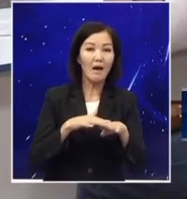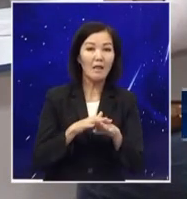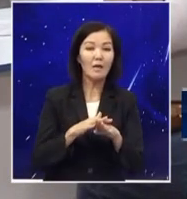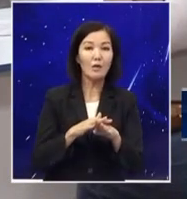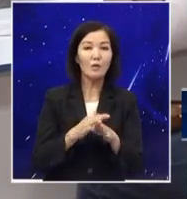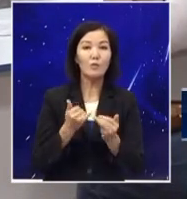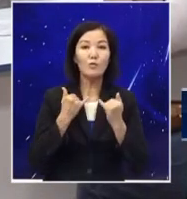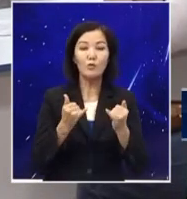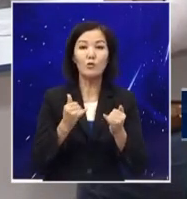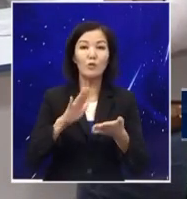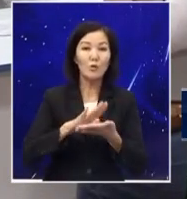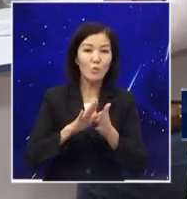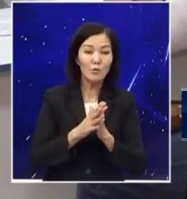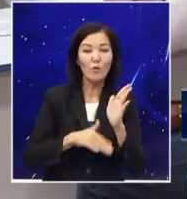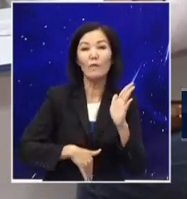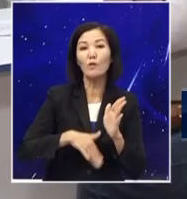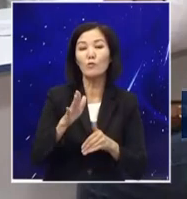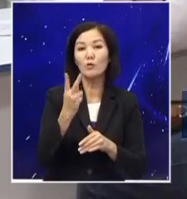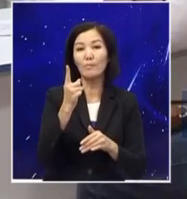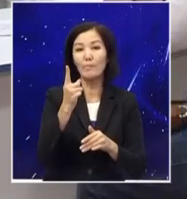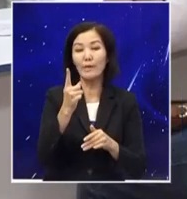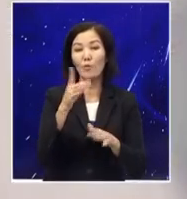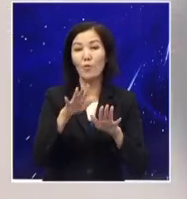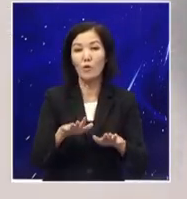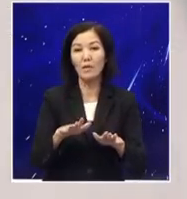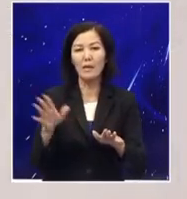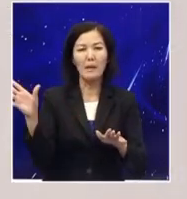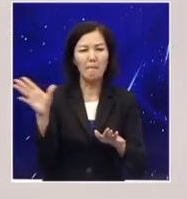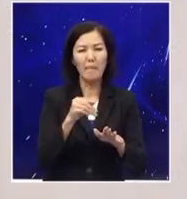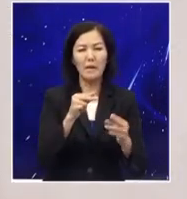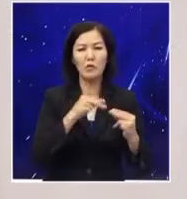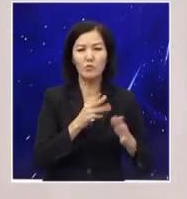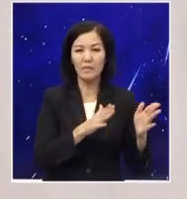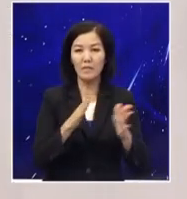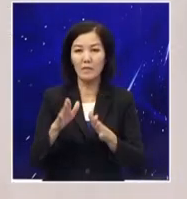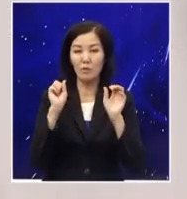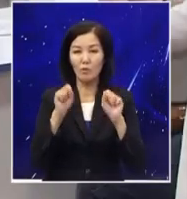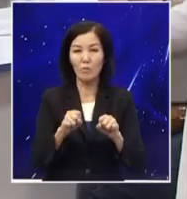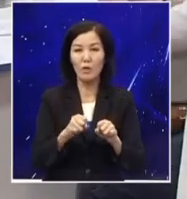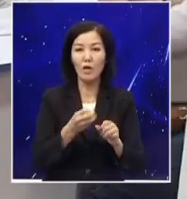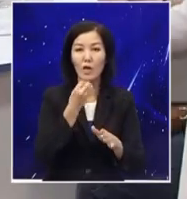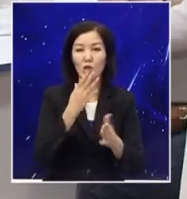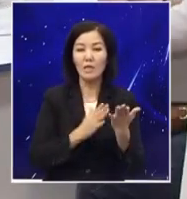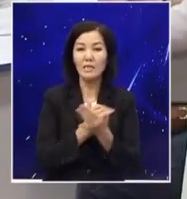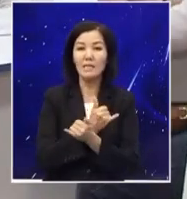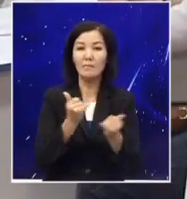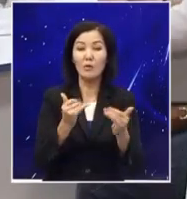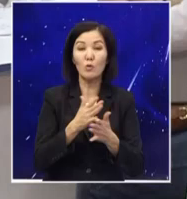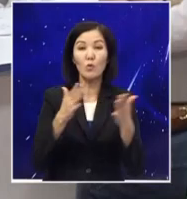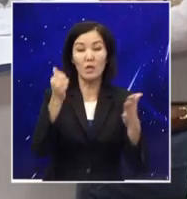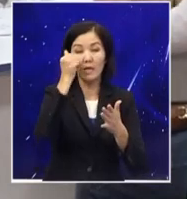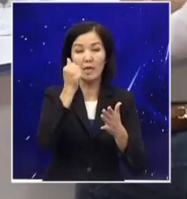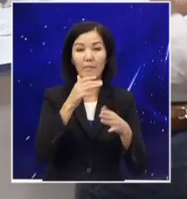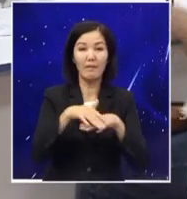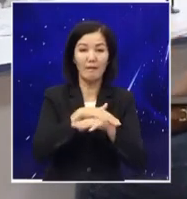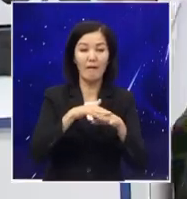ыңғайлы, барлық жұмысыңды бір тереземен реттеп кетуге болады екен. Бұл жерде өте жақсы қызмет көрсетіп жатыр. Үлкен рахмет, халық